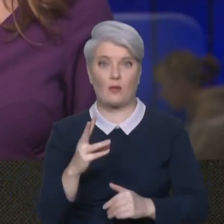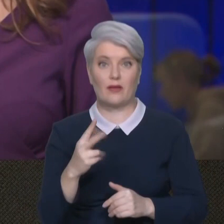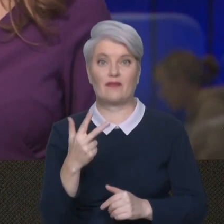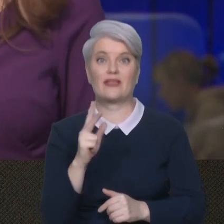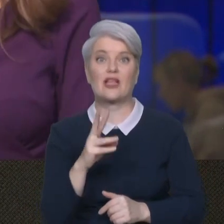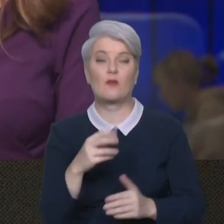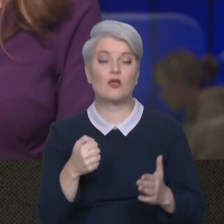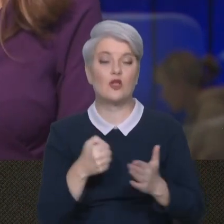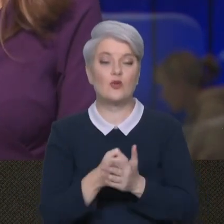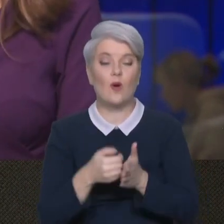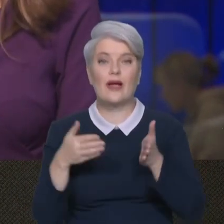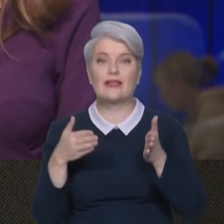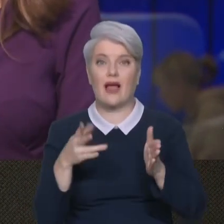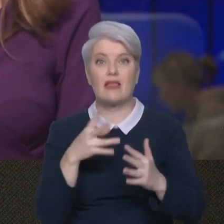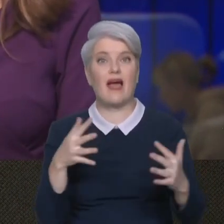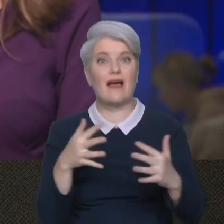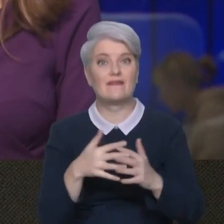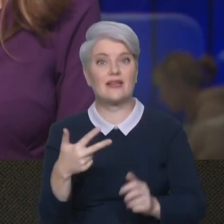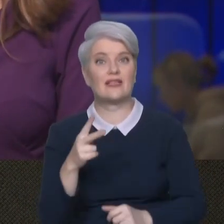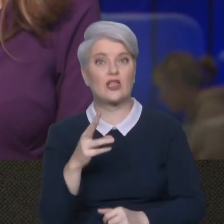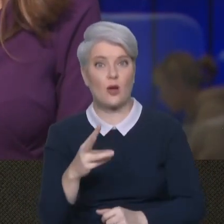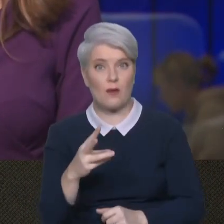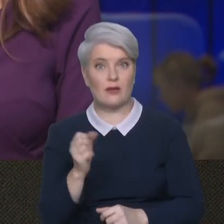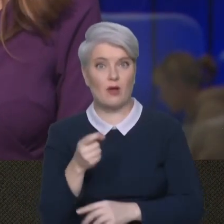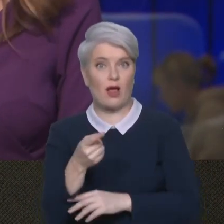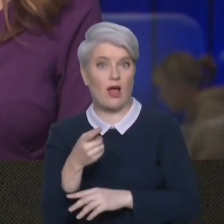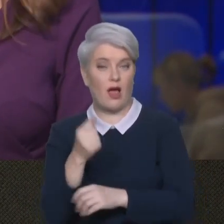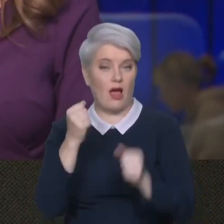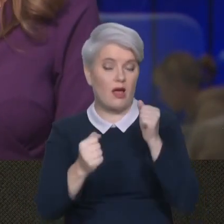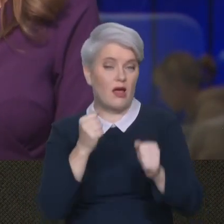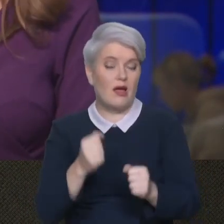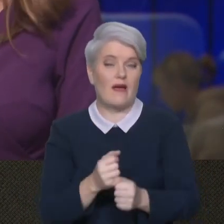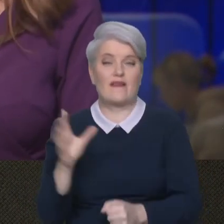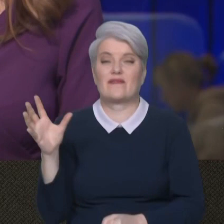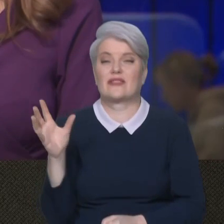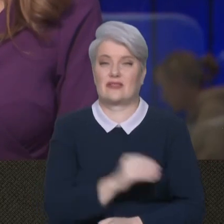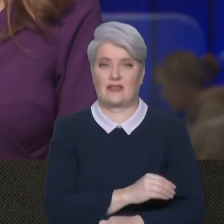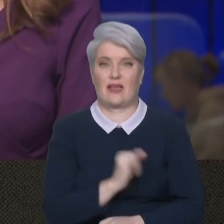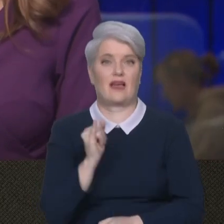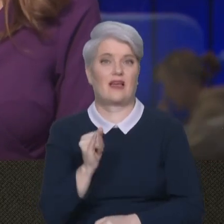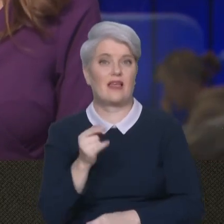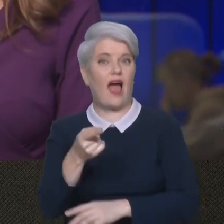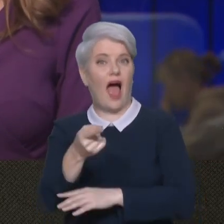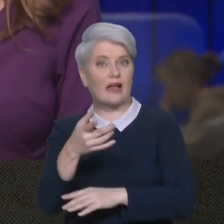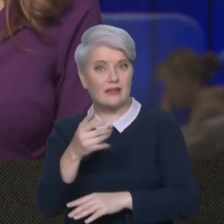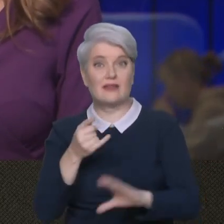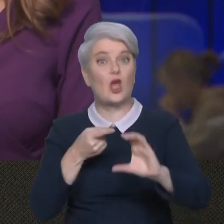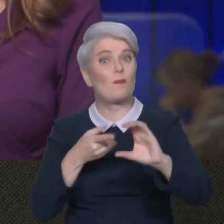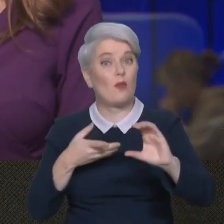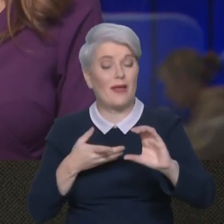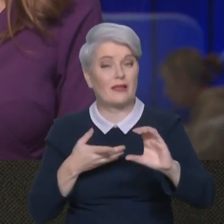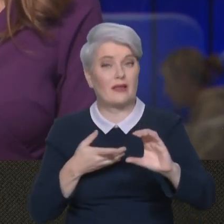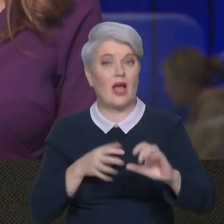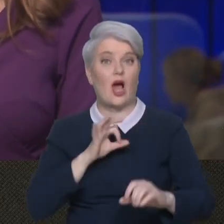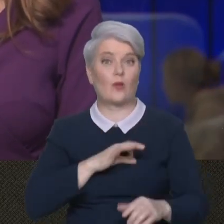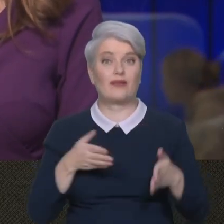траси. Ну, а на війні 3 кілометри, це вже означає, що долітає все. Не тільки артилерія, а вже й міномети. Тобто, користуватись трасою